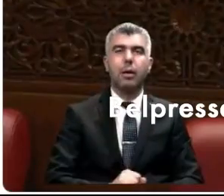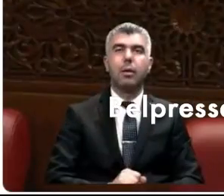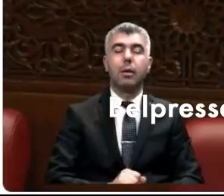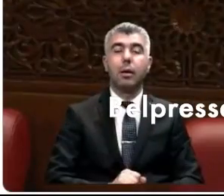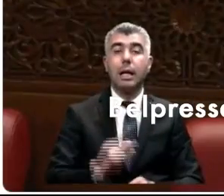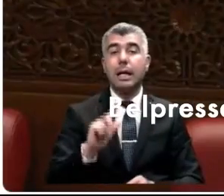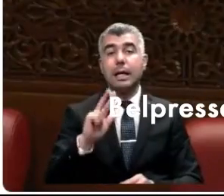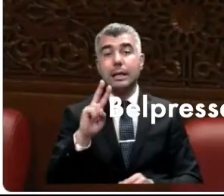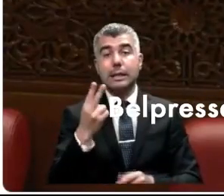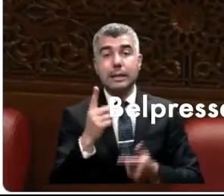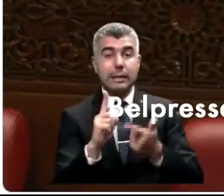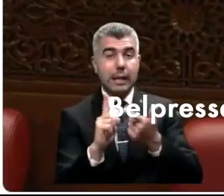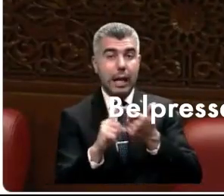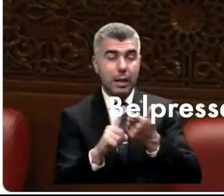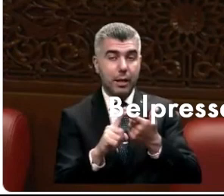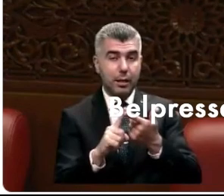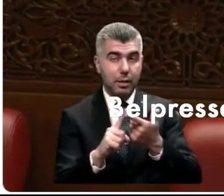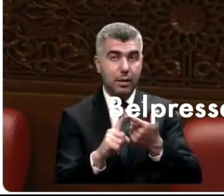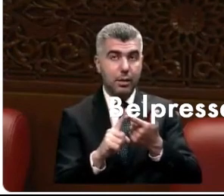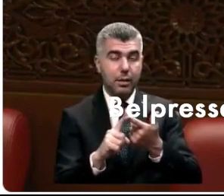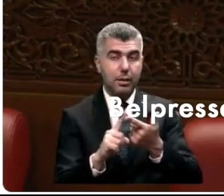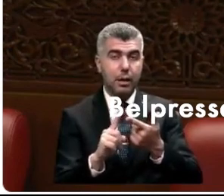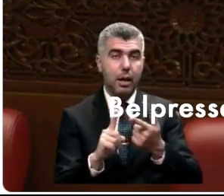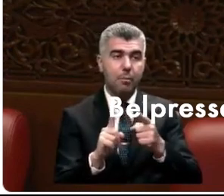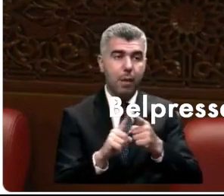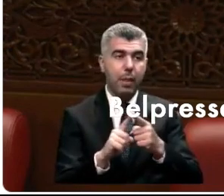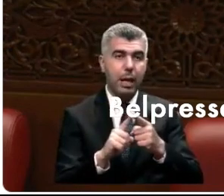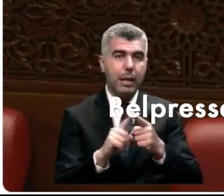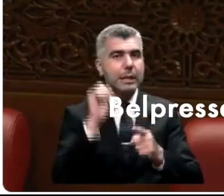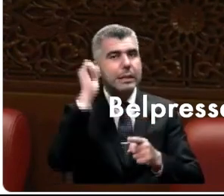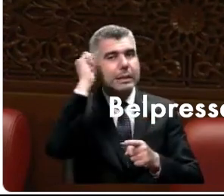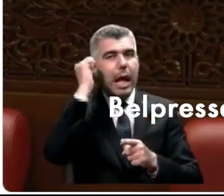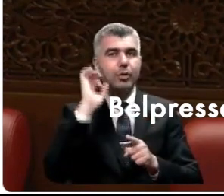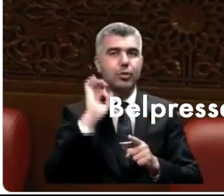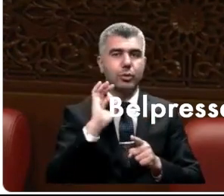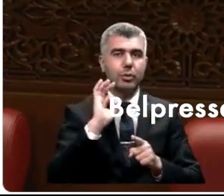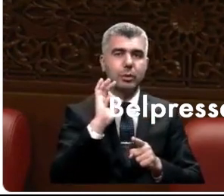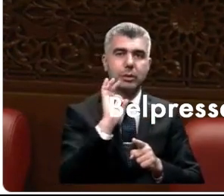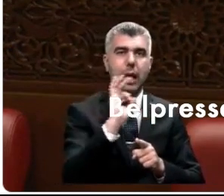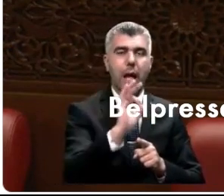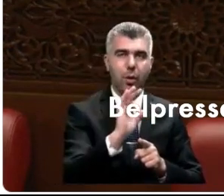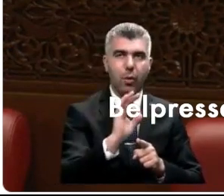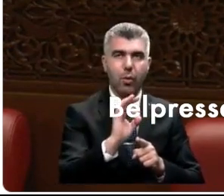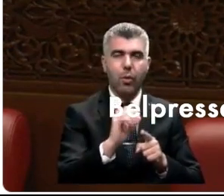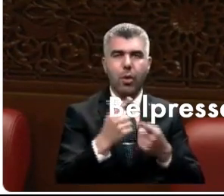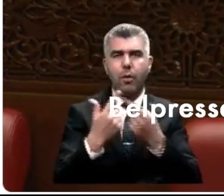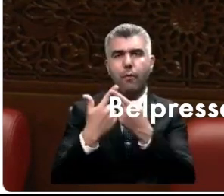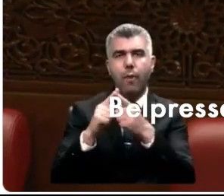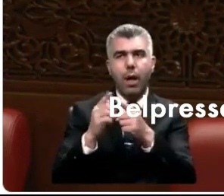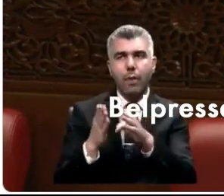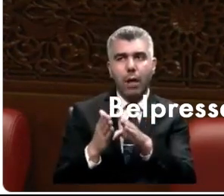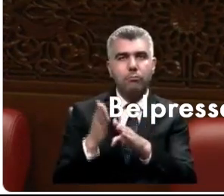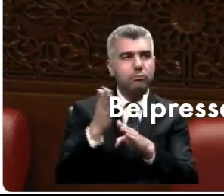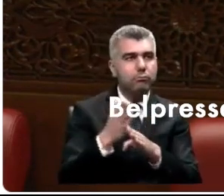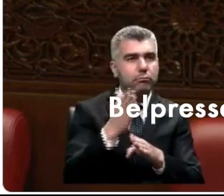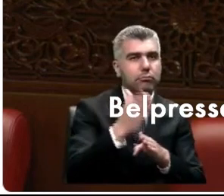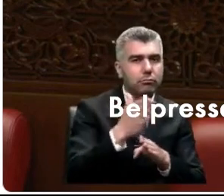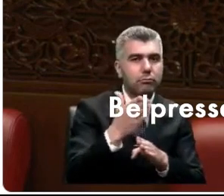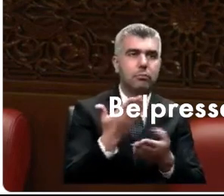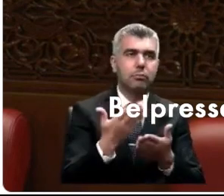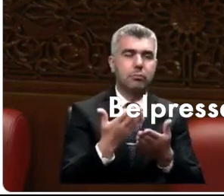ومرحله ثانيه اللي هي بحال انستاج نعتبر ان ساج ميداني مجال ميداني في مجموعه ديال المؤسسات